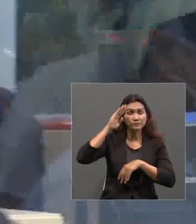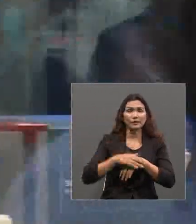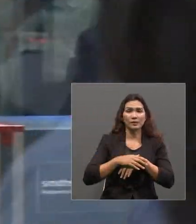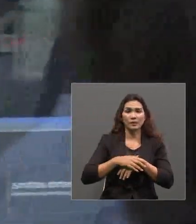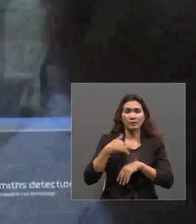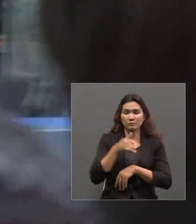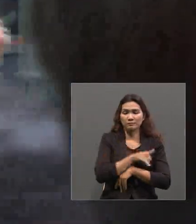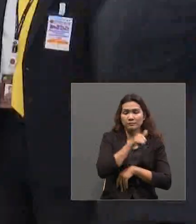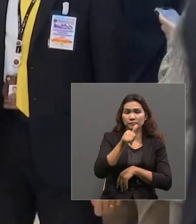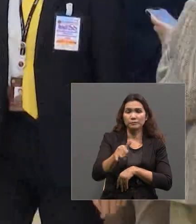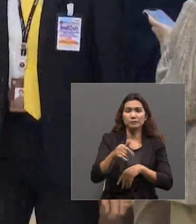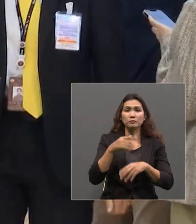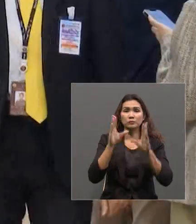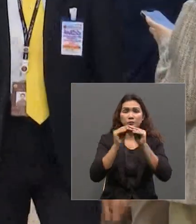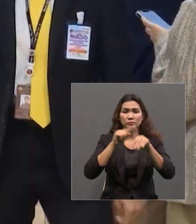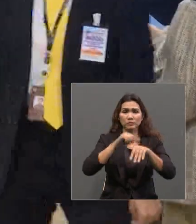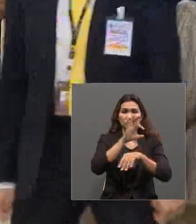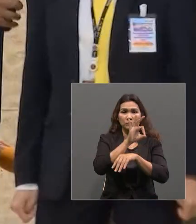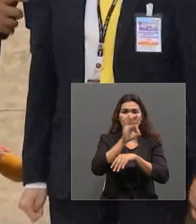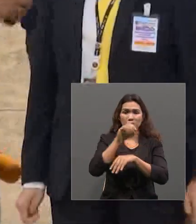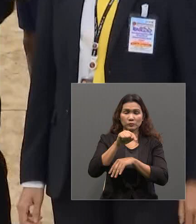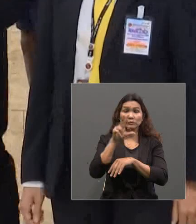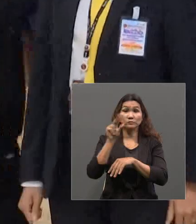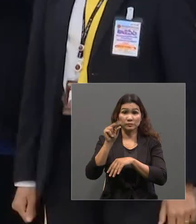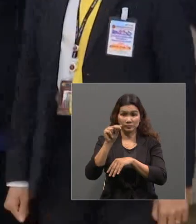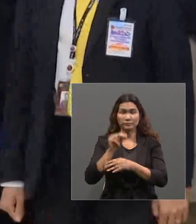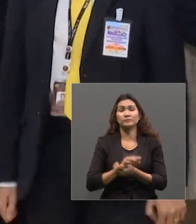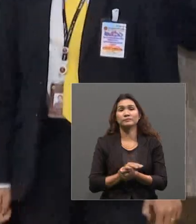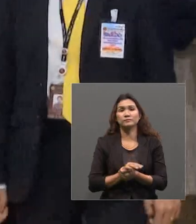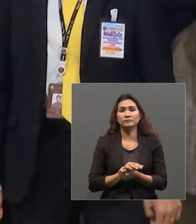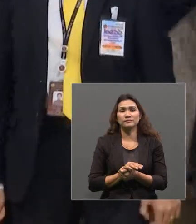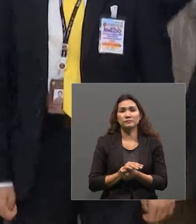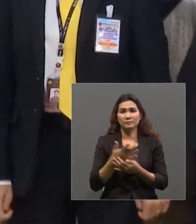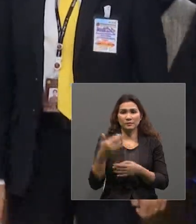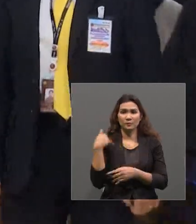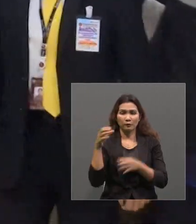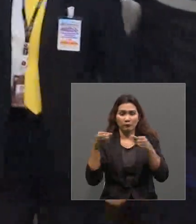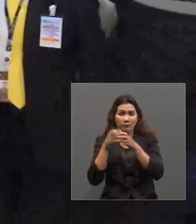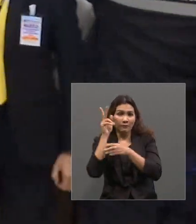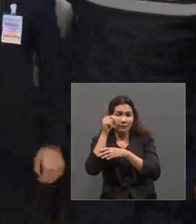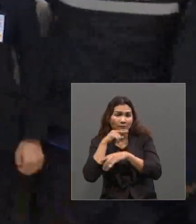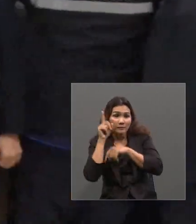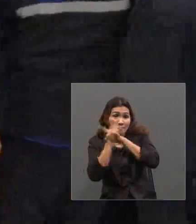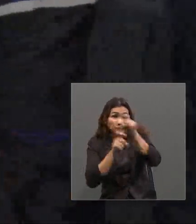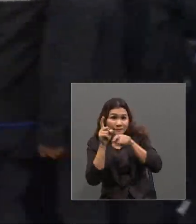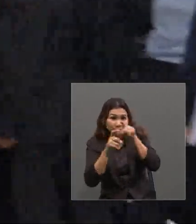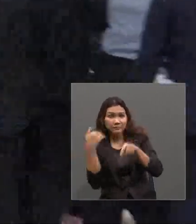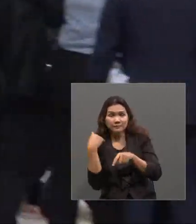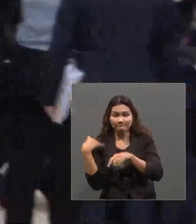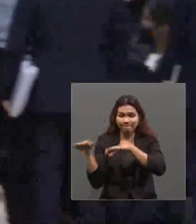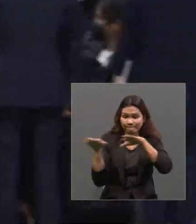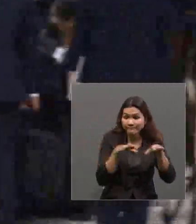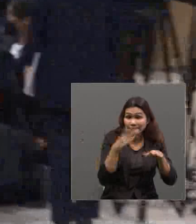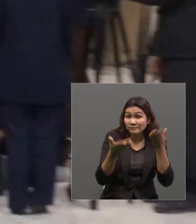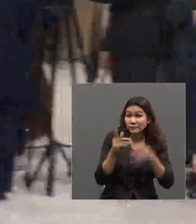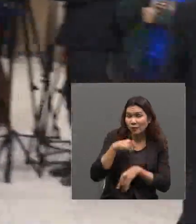เดินทางมาร่วมการประชุมตั้งแต่เวลา 9:30 นาทีค่ะแน่นอนค่ะว่าสื่อมวลชนต้องถามถึงความพร้อมรวมทั้งความกัง